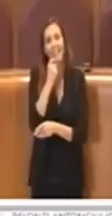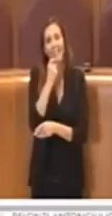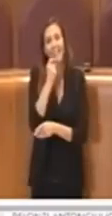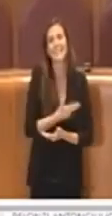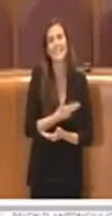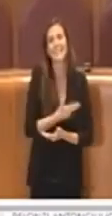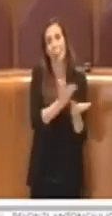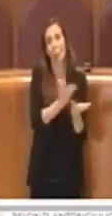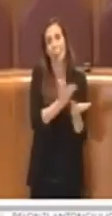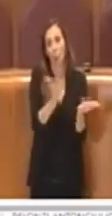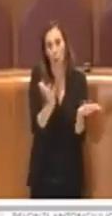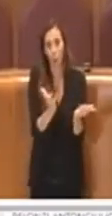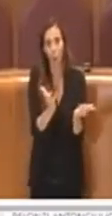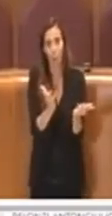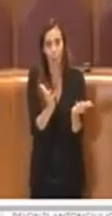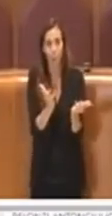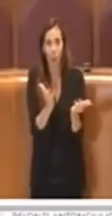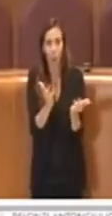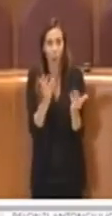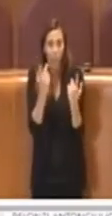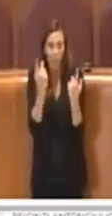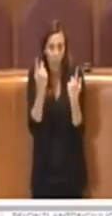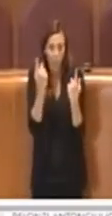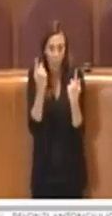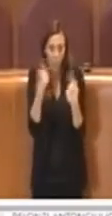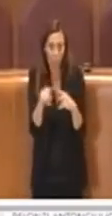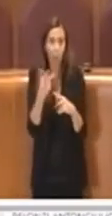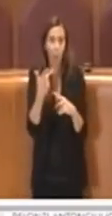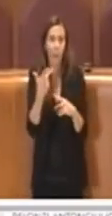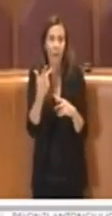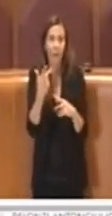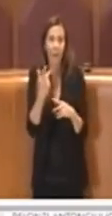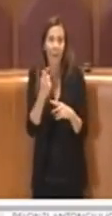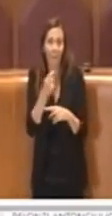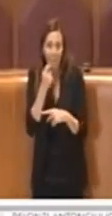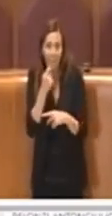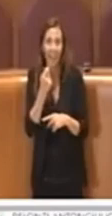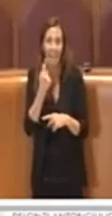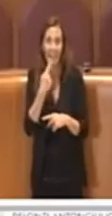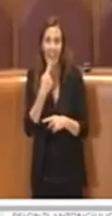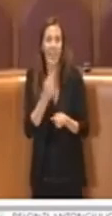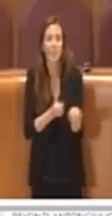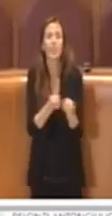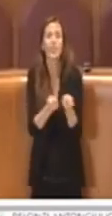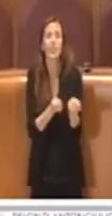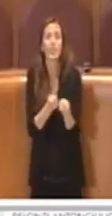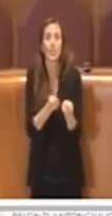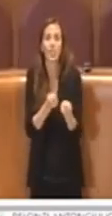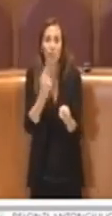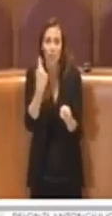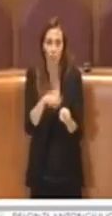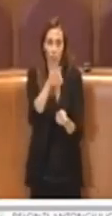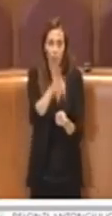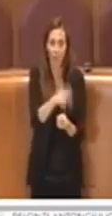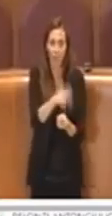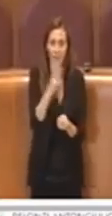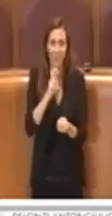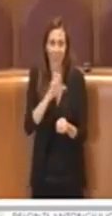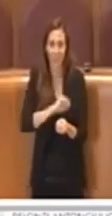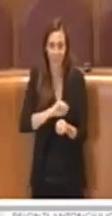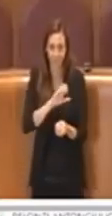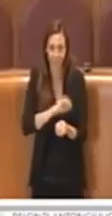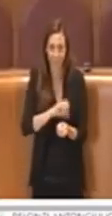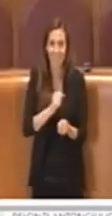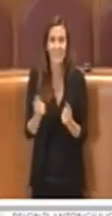e anche gli interessi legittimi naturalmente dei gestori dei punti verdi infanzia questo attraverso un riordino della materia